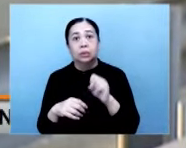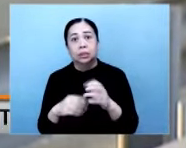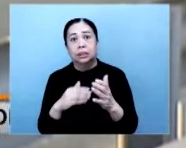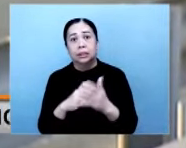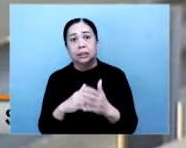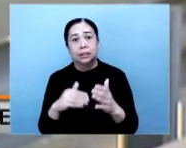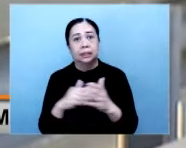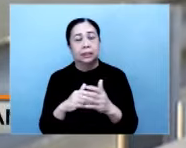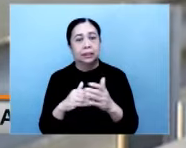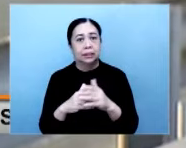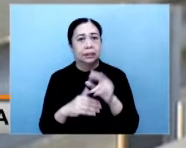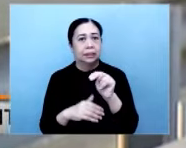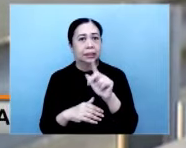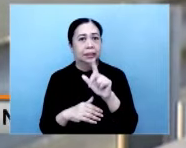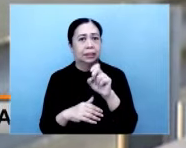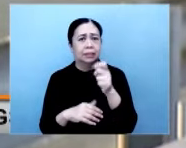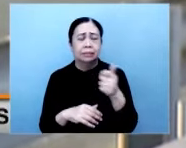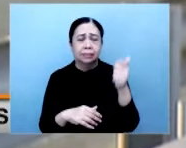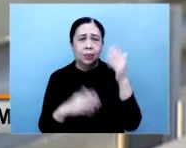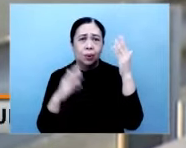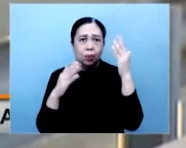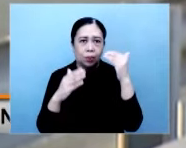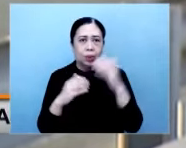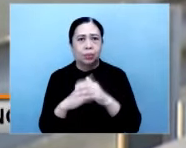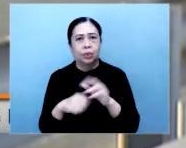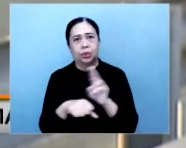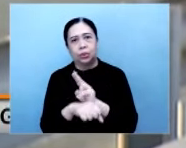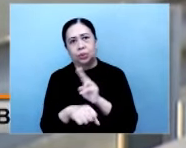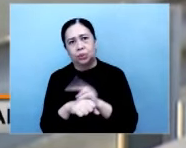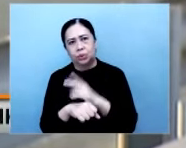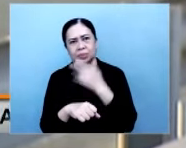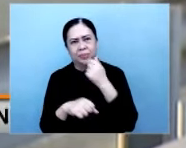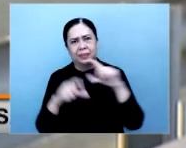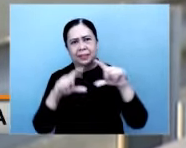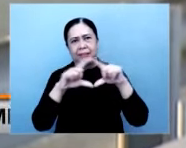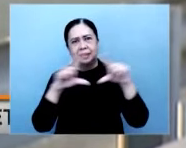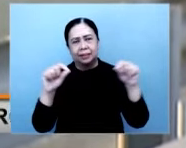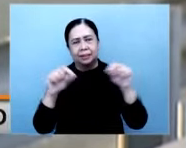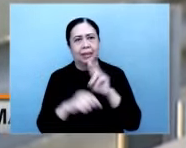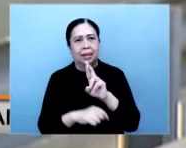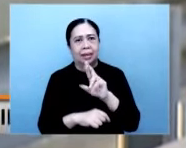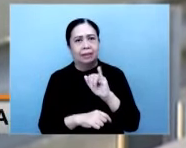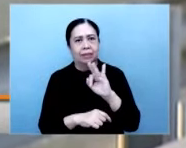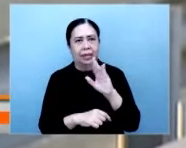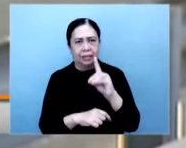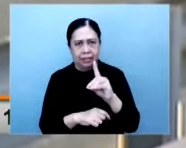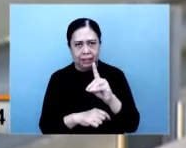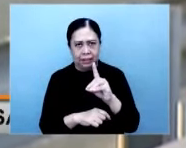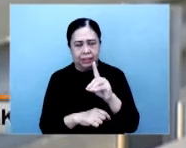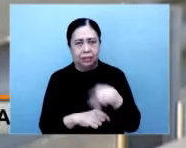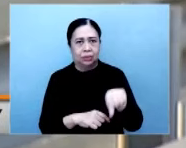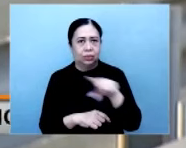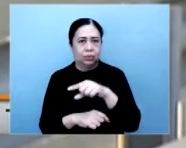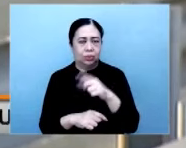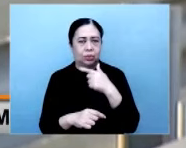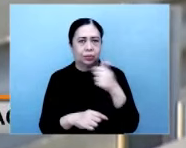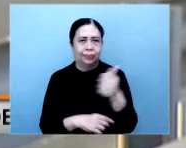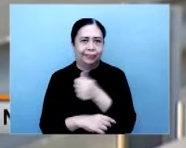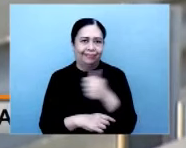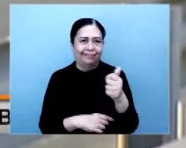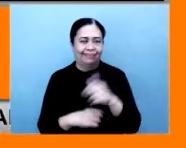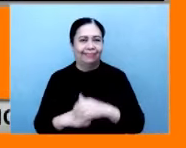itong NLEX Management na sana ay gamitin na nga o magpakabit na rin ng RFID sticker itong ating mga kapatid.